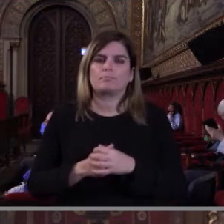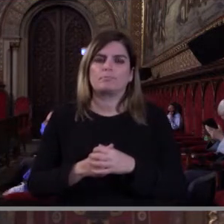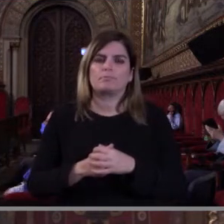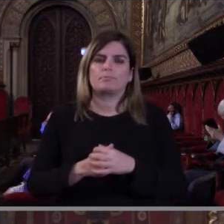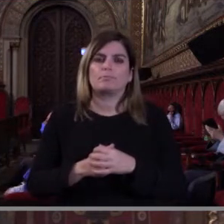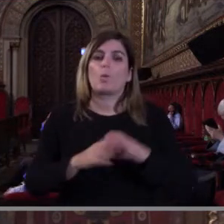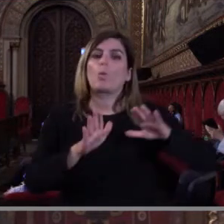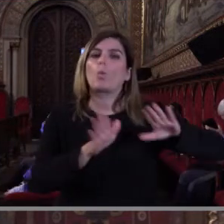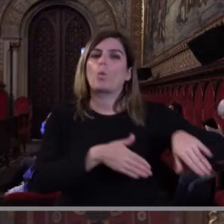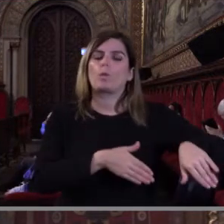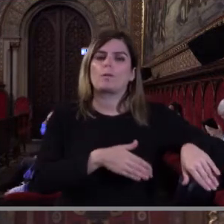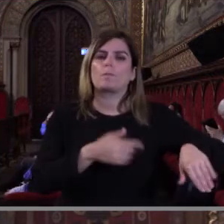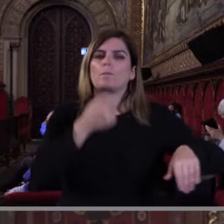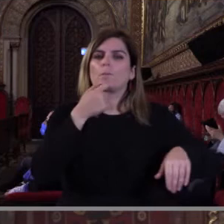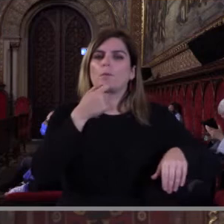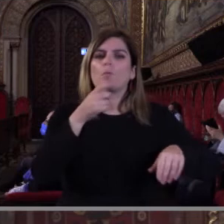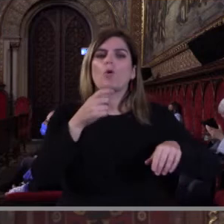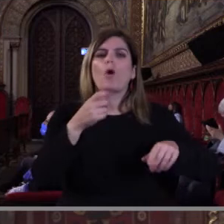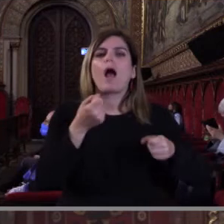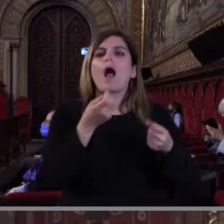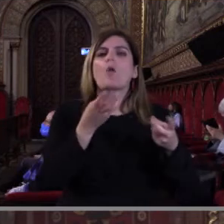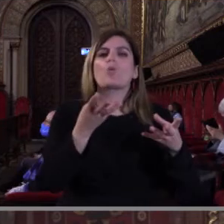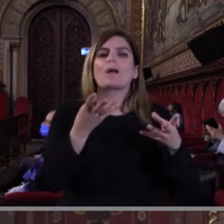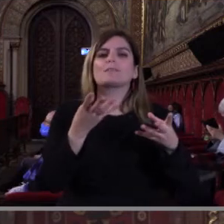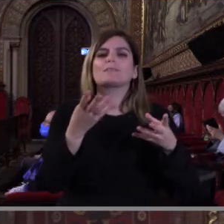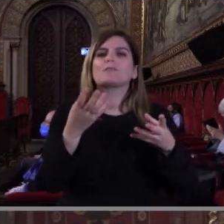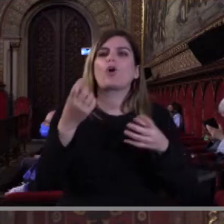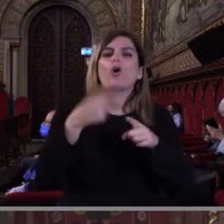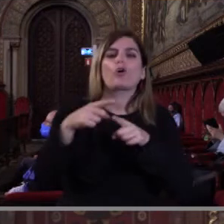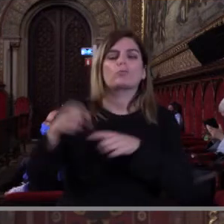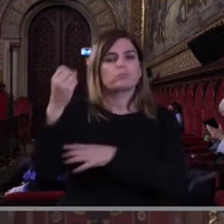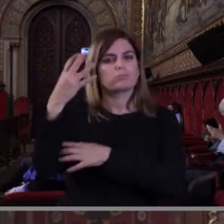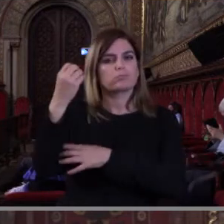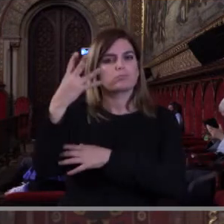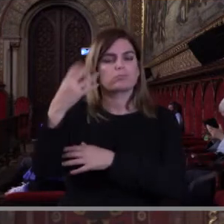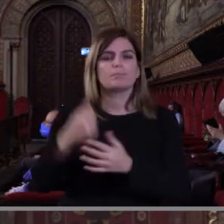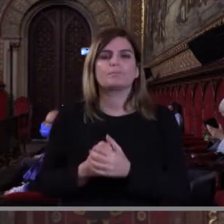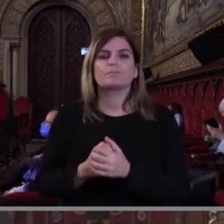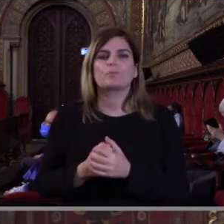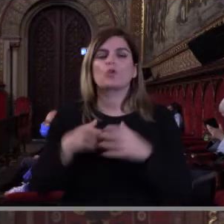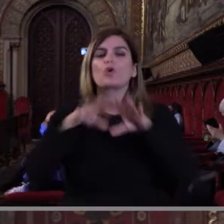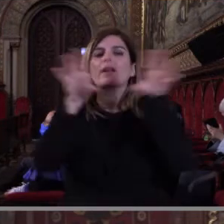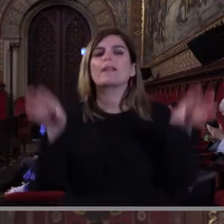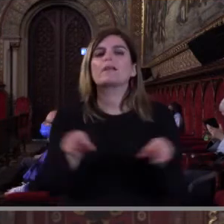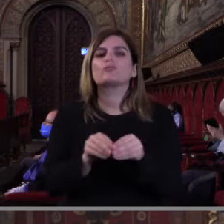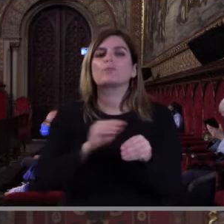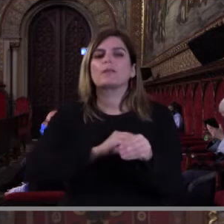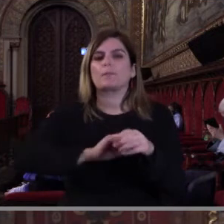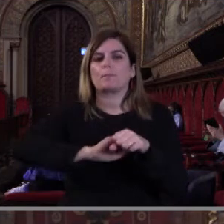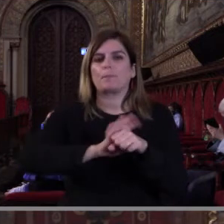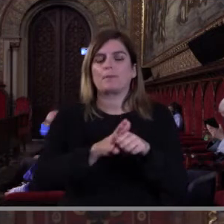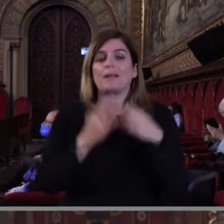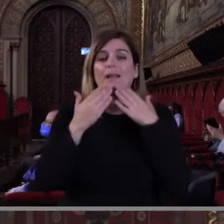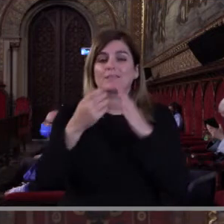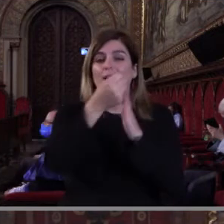Per acabar, analitzarem algunes lliçons de les pandèmies. Faré un breu resum del que ha suposat la pandèmia, aprofitant un